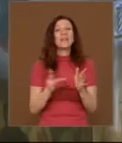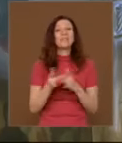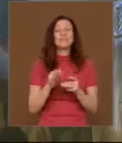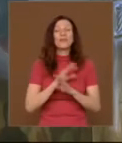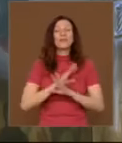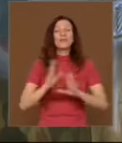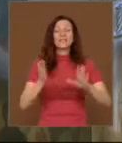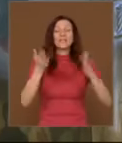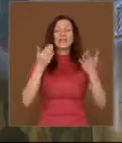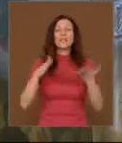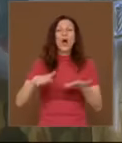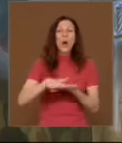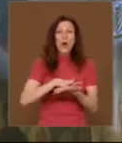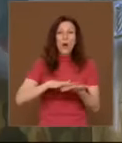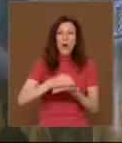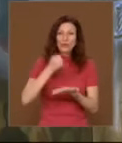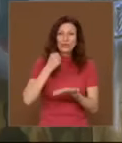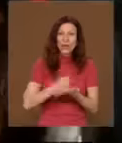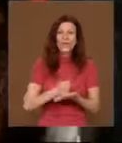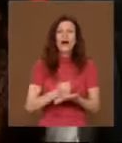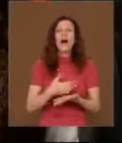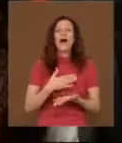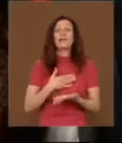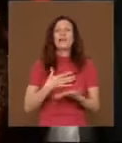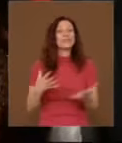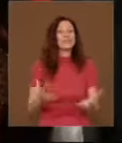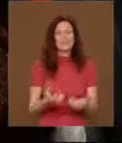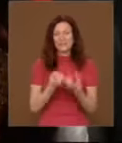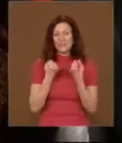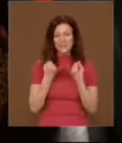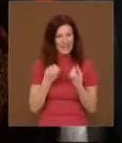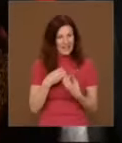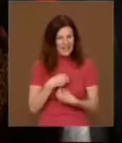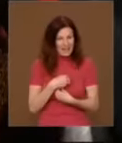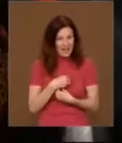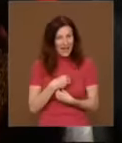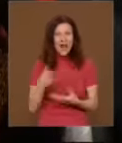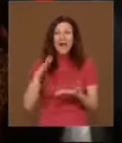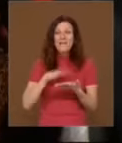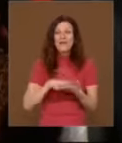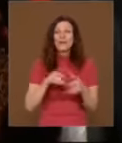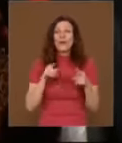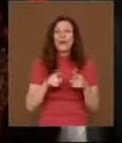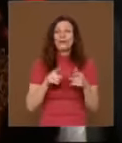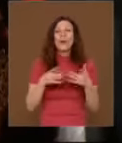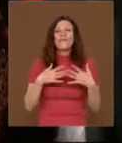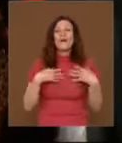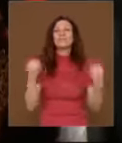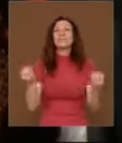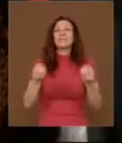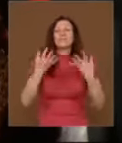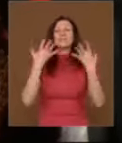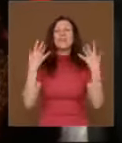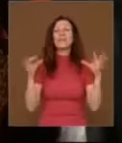е фундаментът на нашата спасителна вяра. Върху Него се основава нашата светла и от